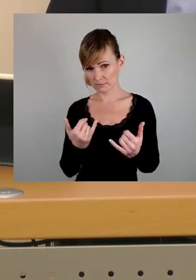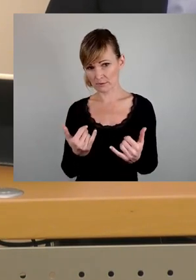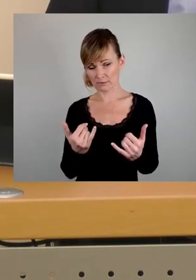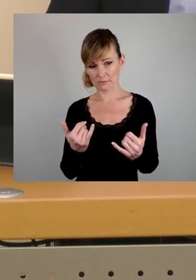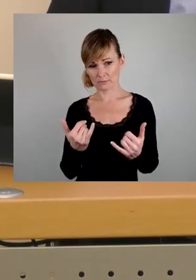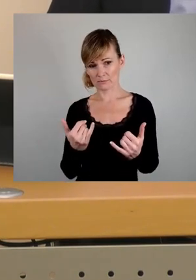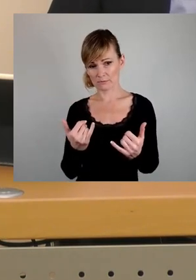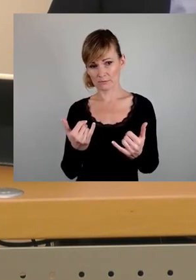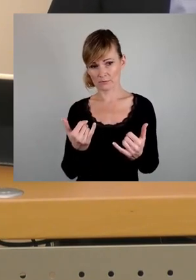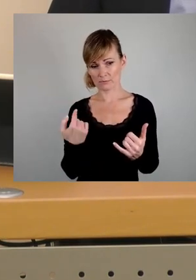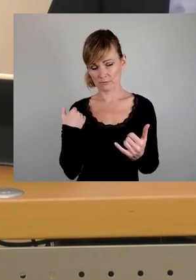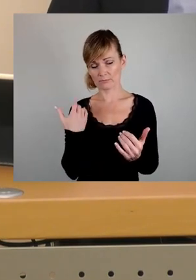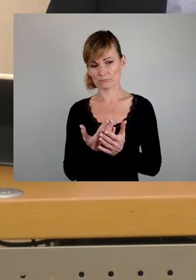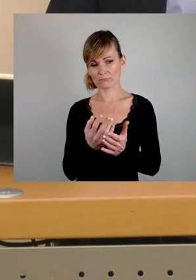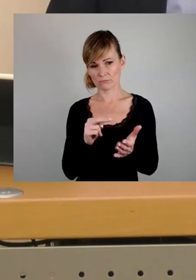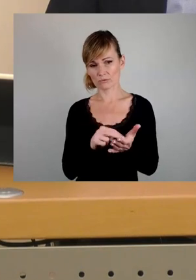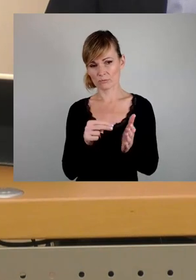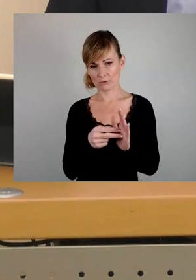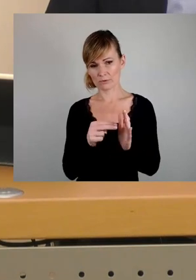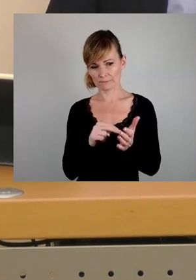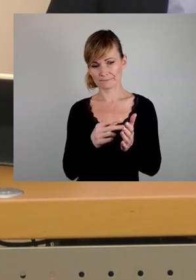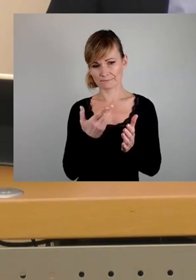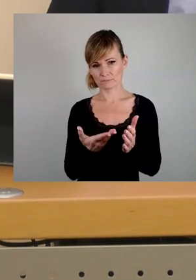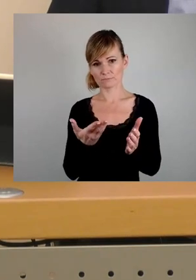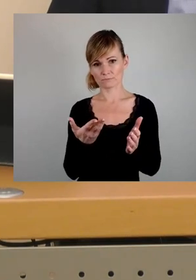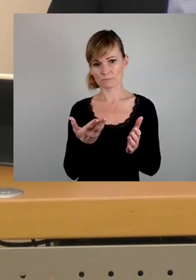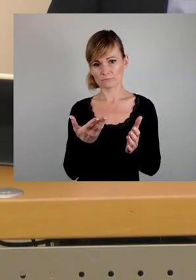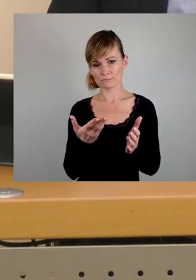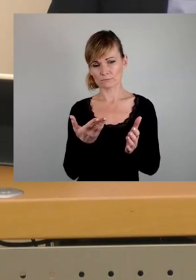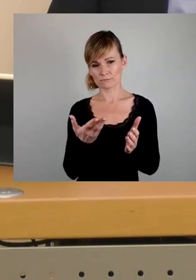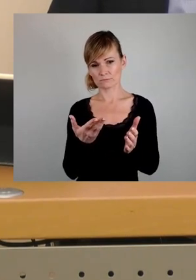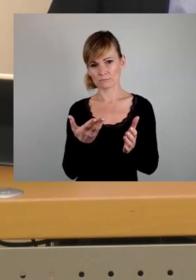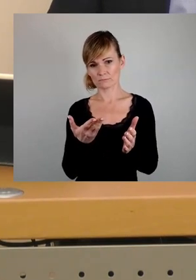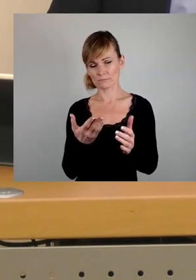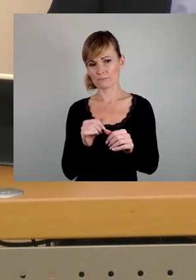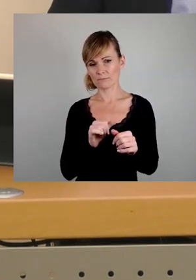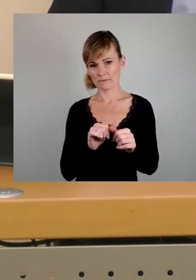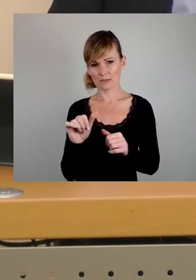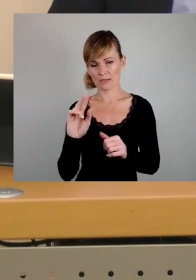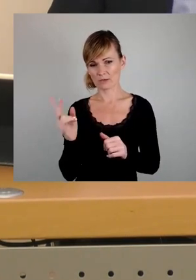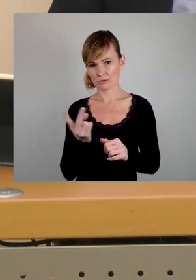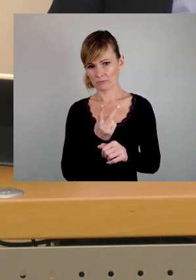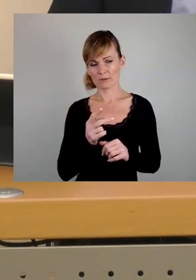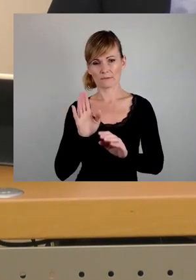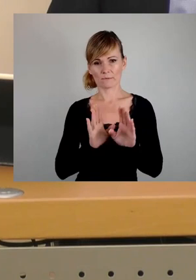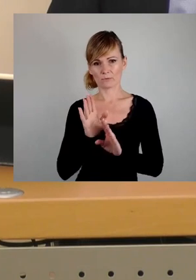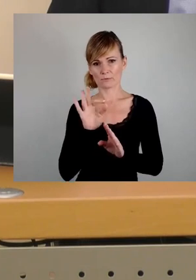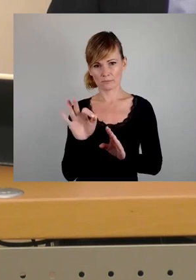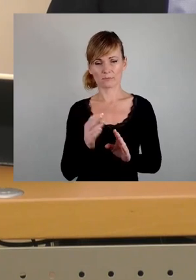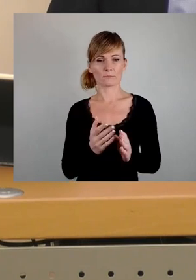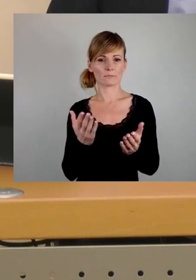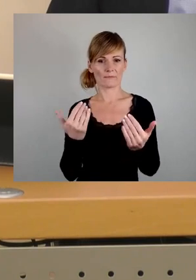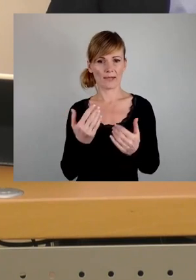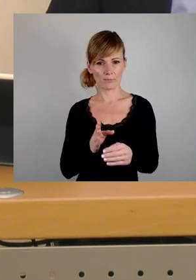wir haben es vorbereitet, wir haben ja mit einem fast einstimmigen Votum die Bewerbung auf den Weg gebracht, dass